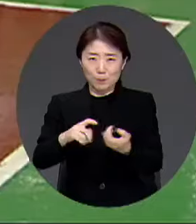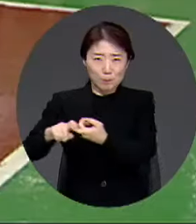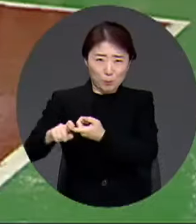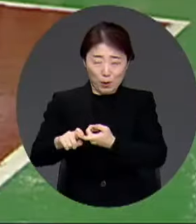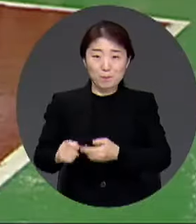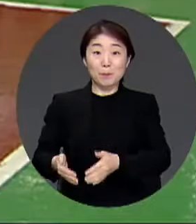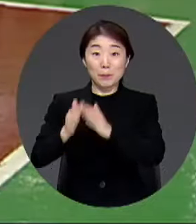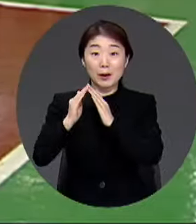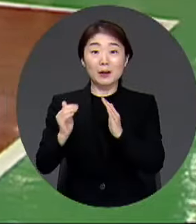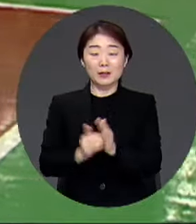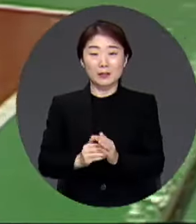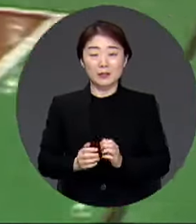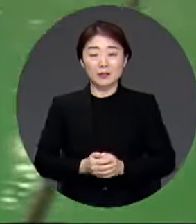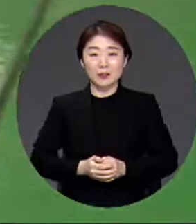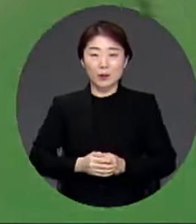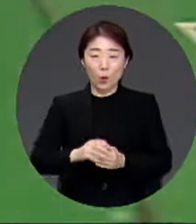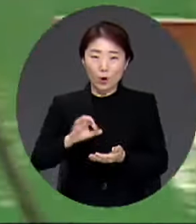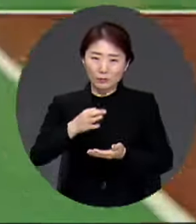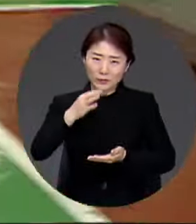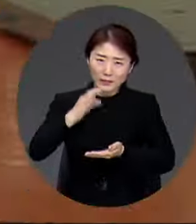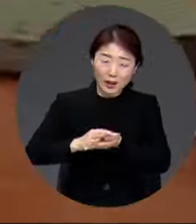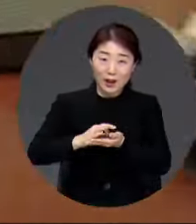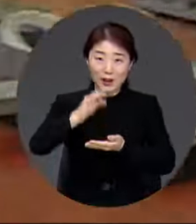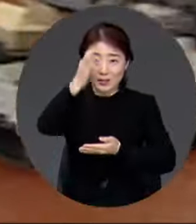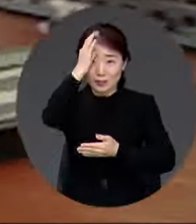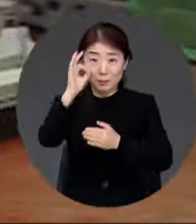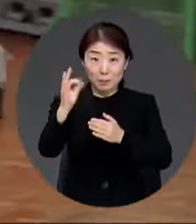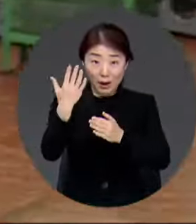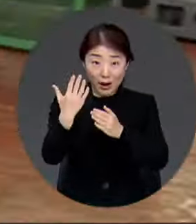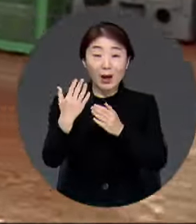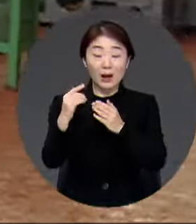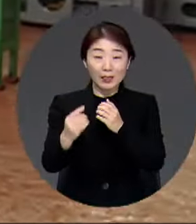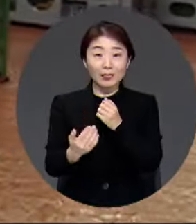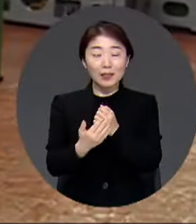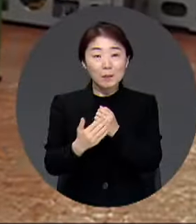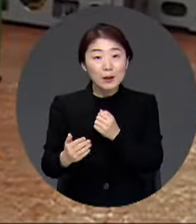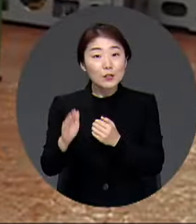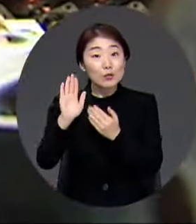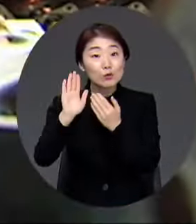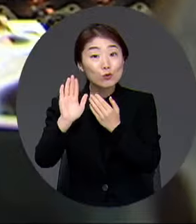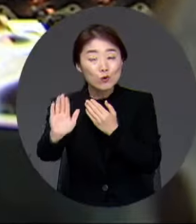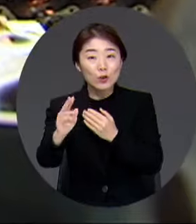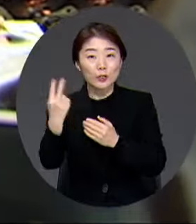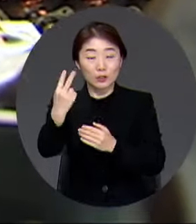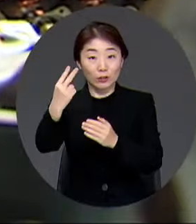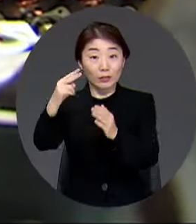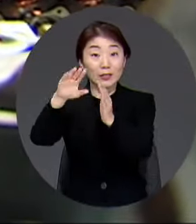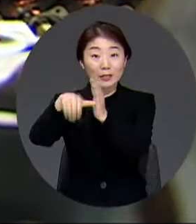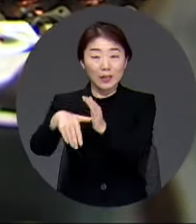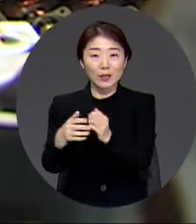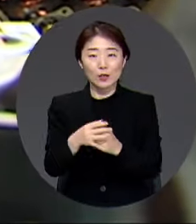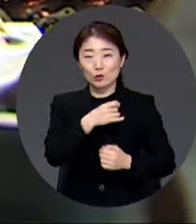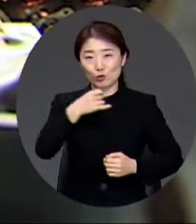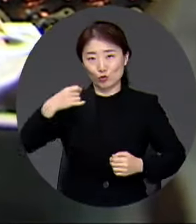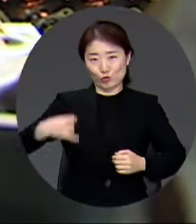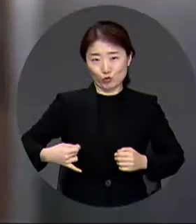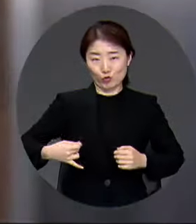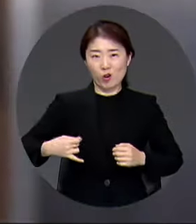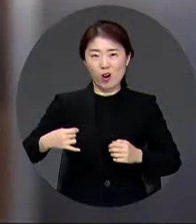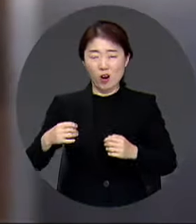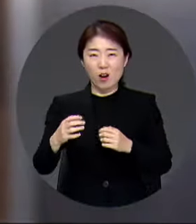결성됐습니다. 저렴한 인건비와 기술력을 무기로 한 화랑기를 지나 2000년대 들어 중국 제조업에